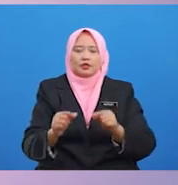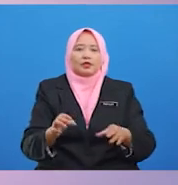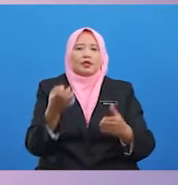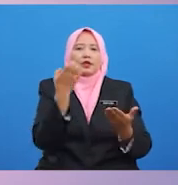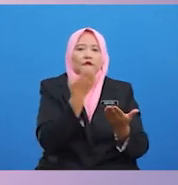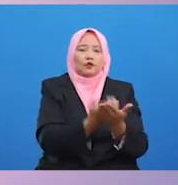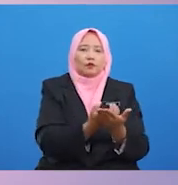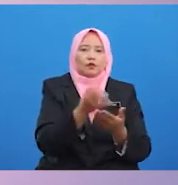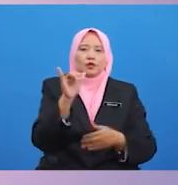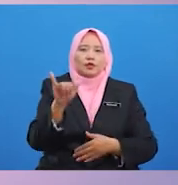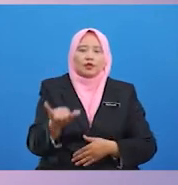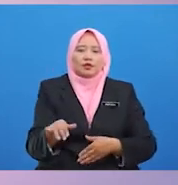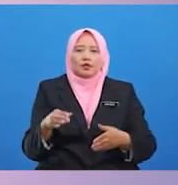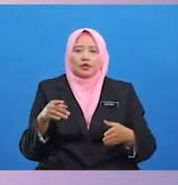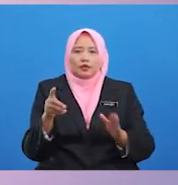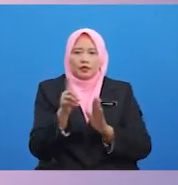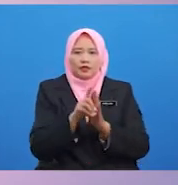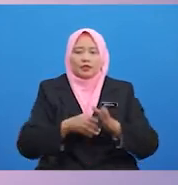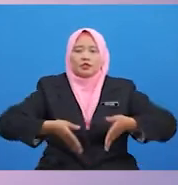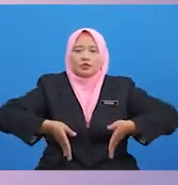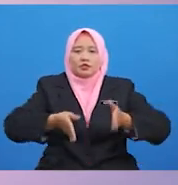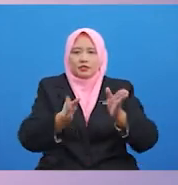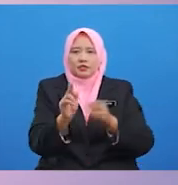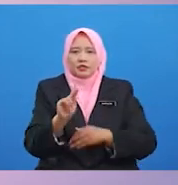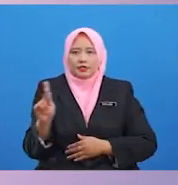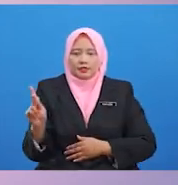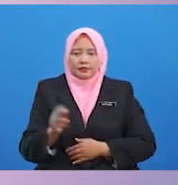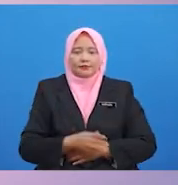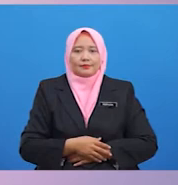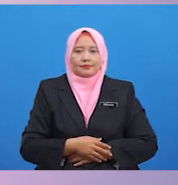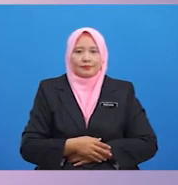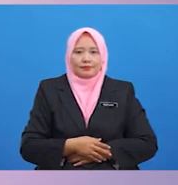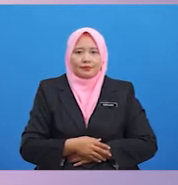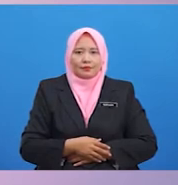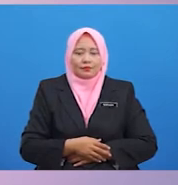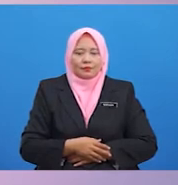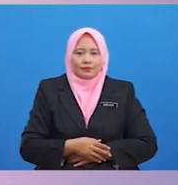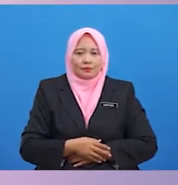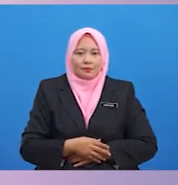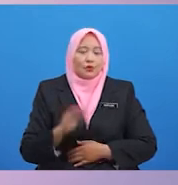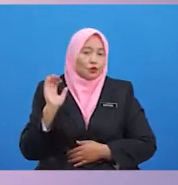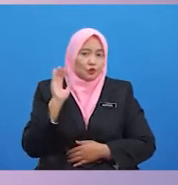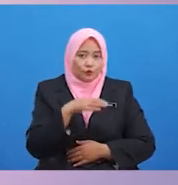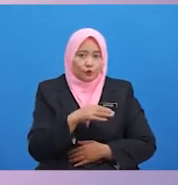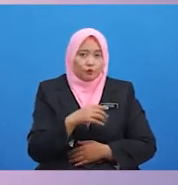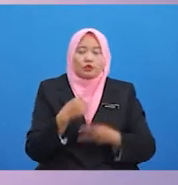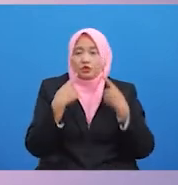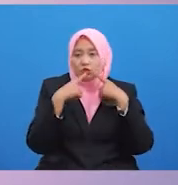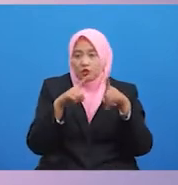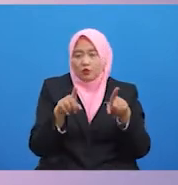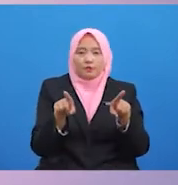ekonomi yang dijalankan. Baik murid-murid, kita cuba jawab bersama-sama.